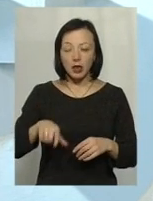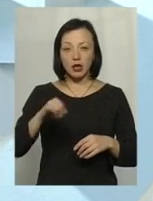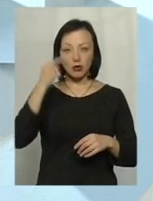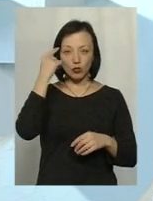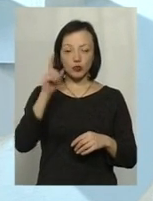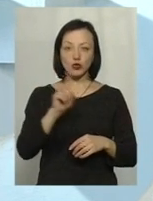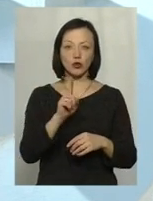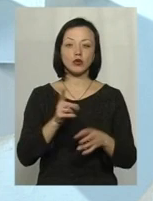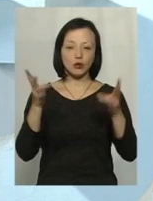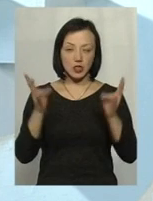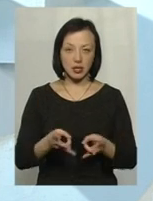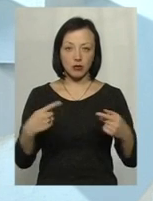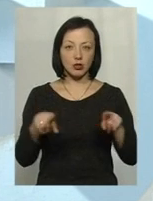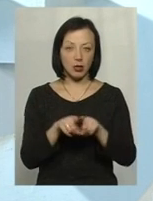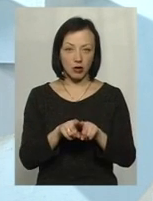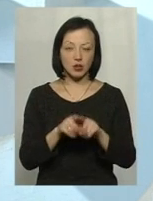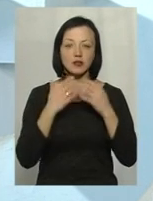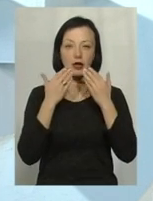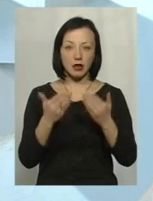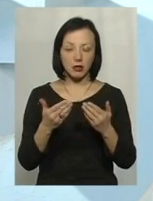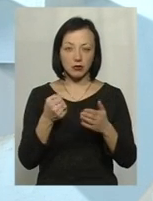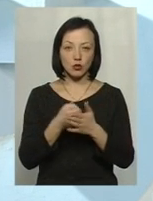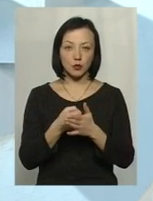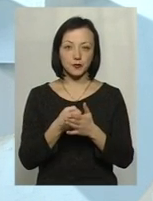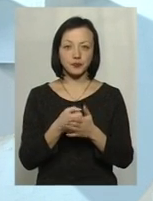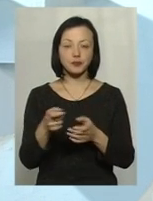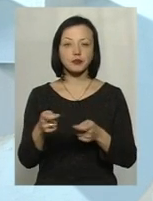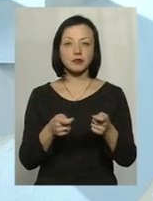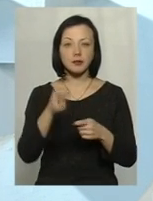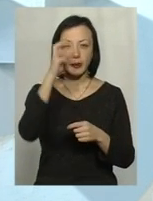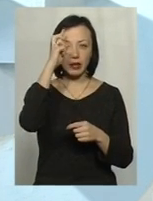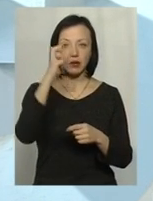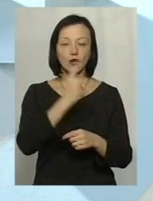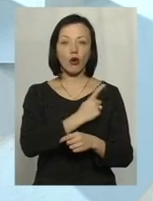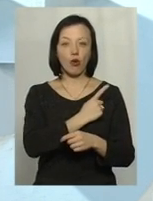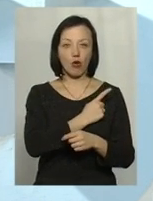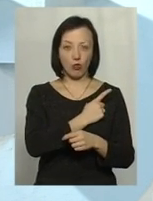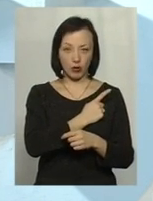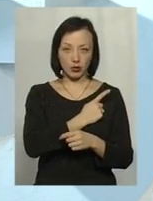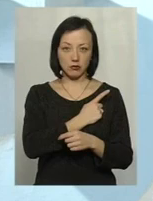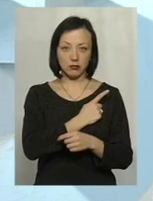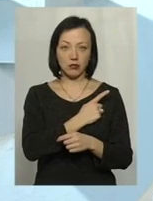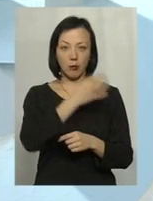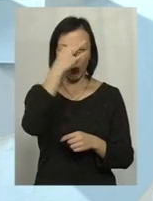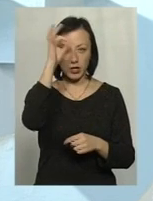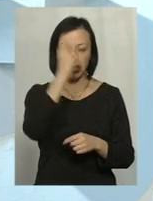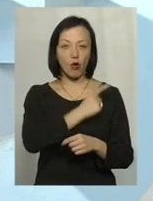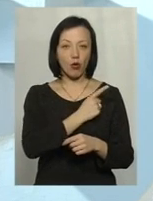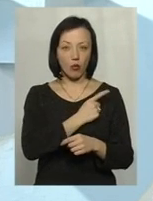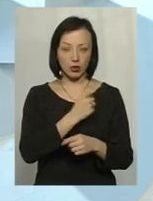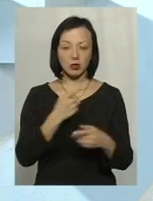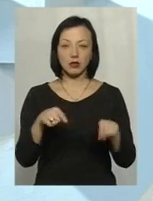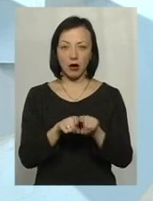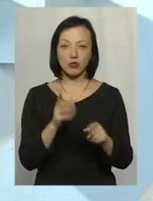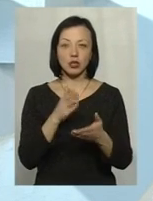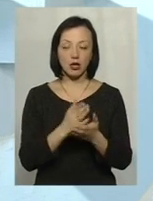думаю, що доцільно також і звертатися до управління державної охорони, поліції охорони, яка